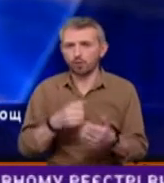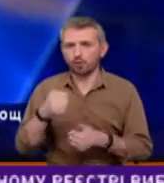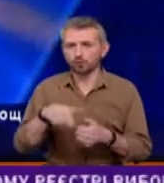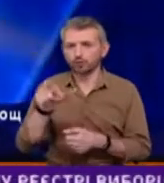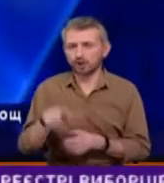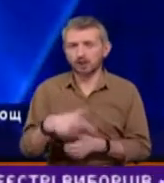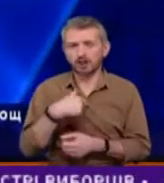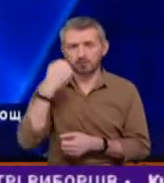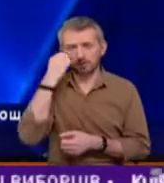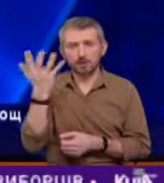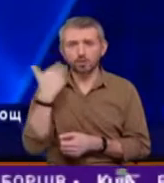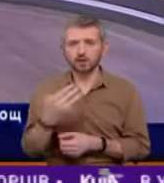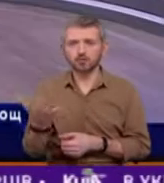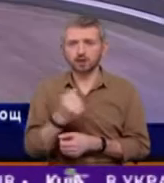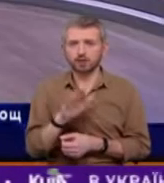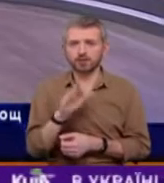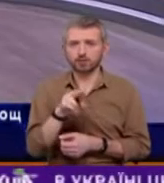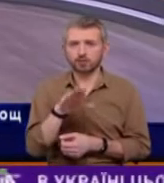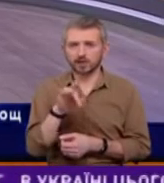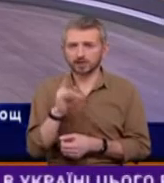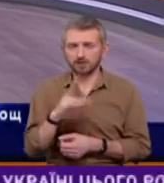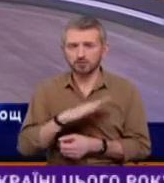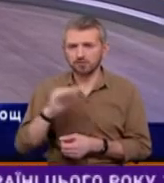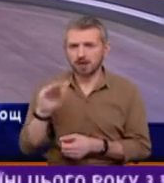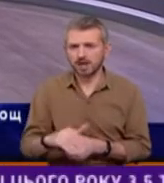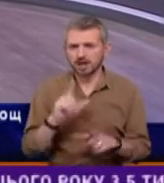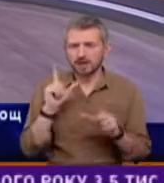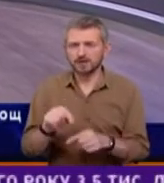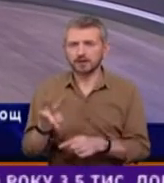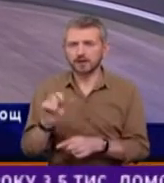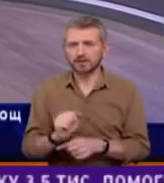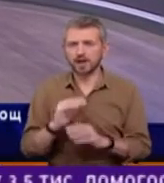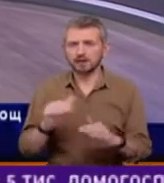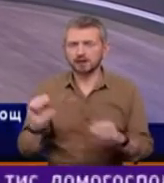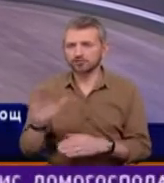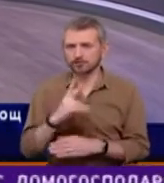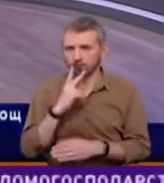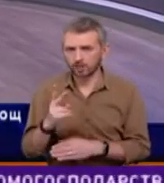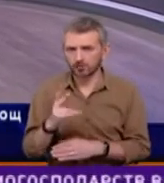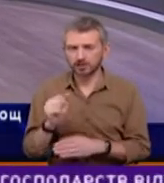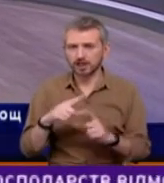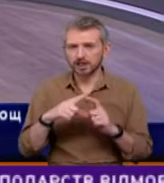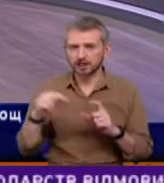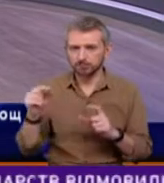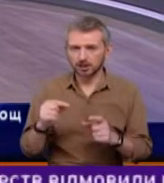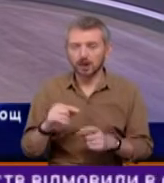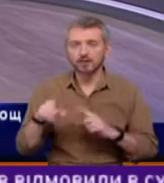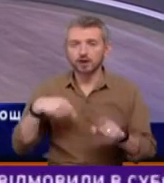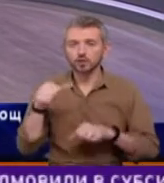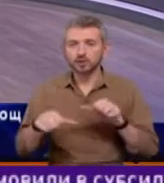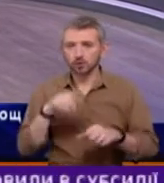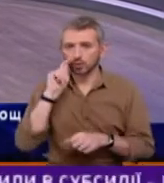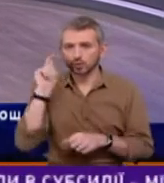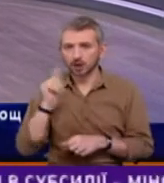конкурсанта, я пам'ятаю, коли ми брали Вікторію Петрик, яка була маленька, вона їхала на дитяче Євробачення на Кіпр. А на наступний рік